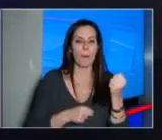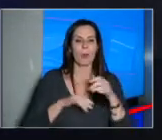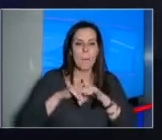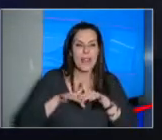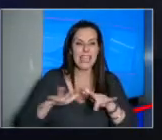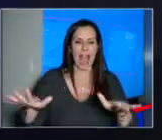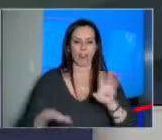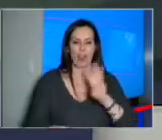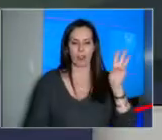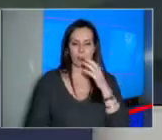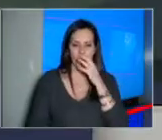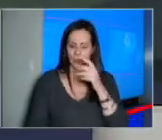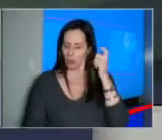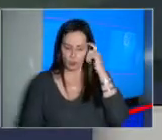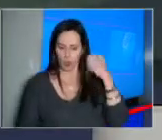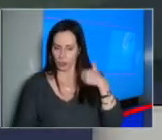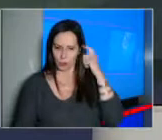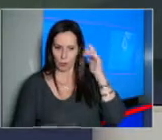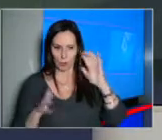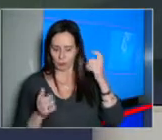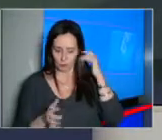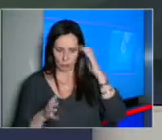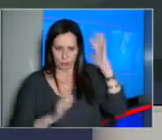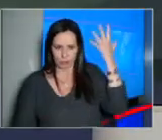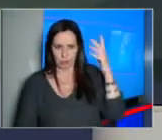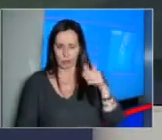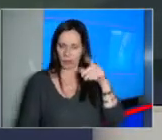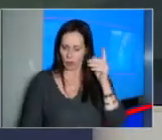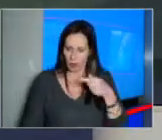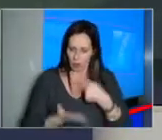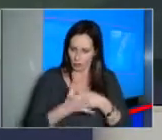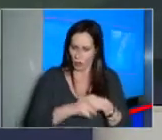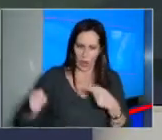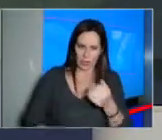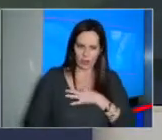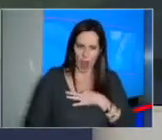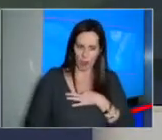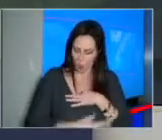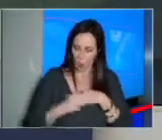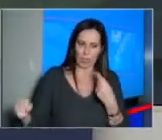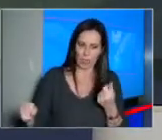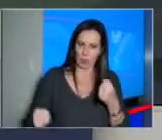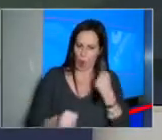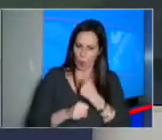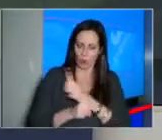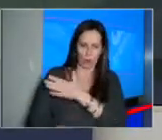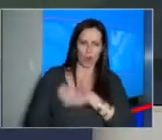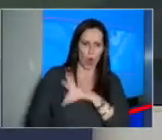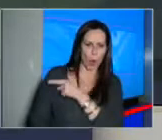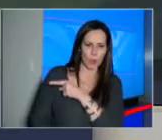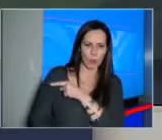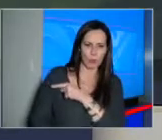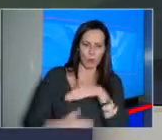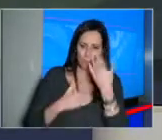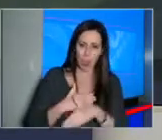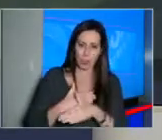שח. נשמע לי מופרך. מדינת ישראל בעצם מכניסה את היד לכיס של המבוטחים, לוקחת את הכסף, עושה בו כבשלה,